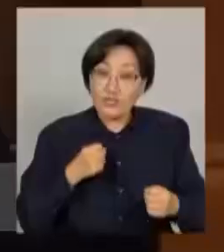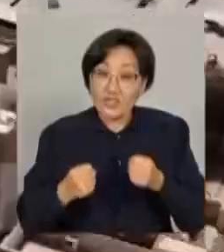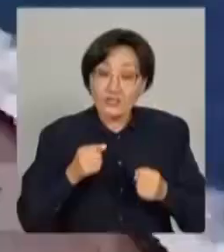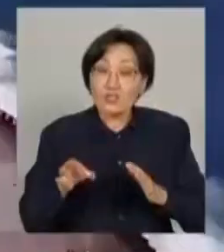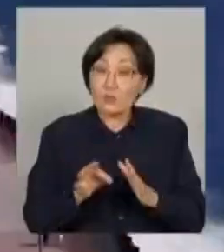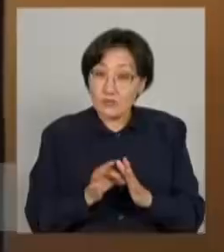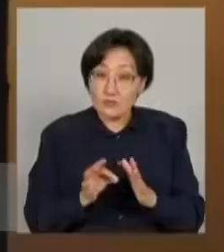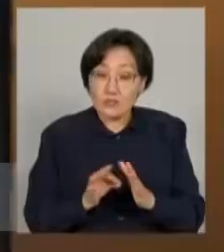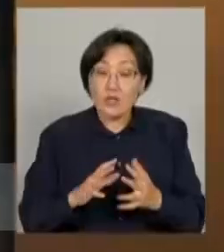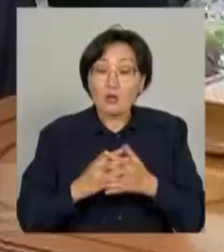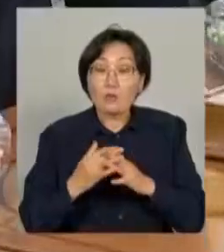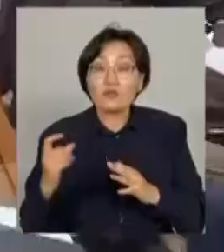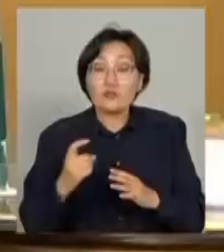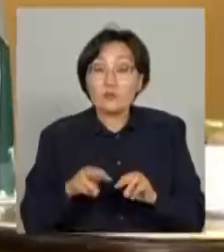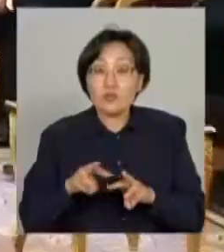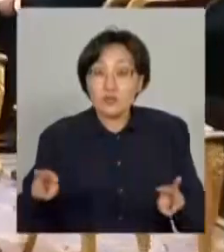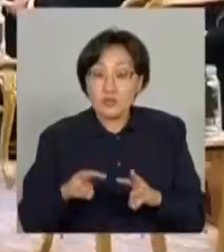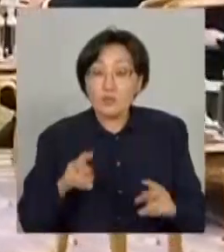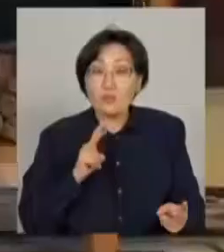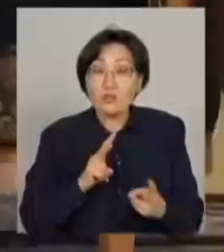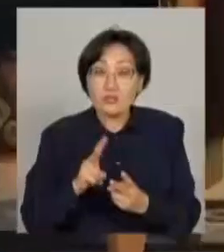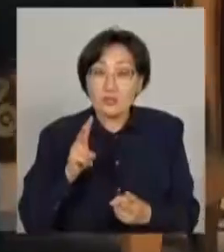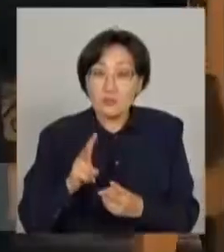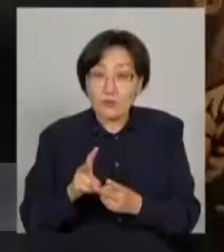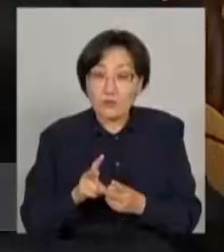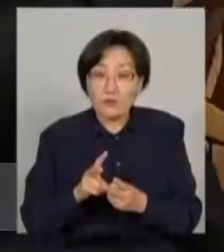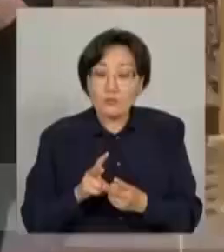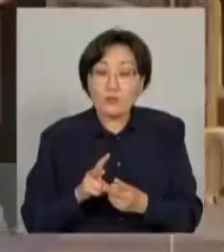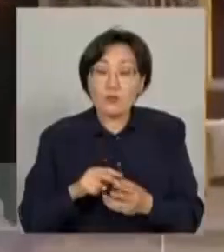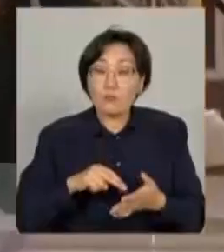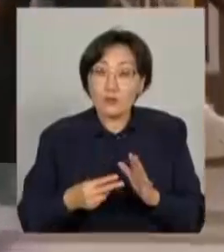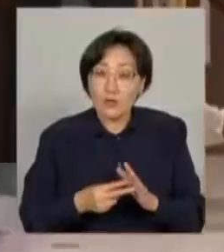нығайту мақсатында ауыл шаруашылығы министрлерінің кездесу тетігін құруды ұсынамын деді.